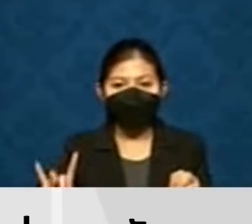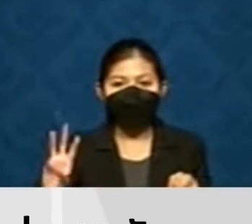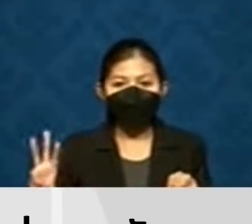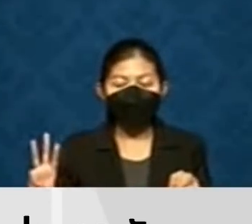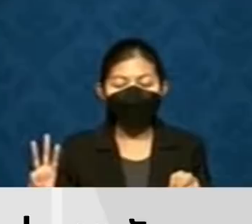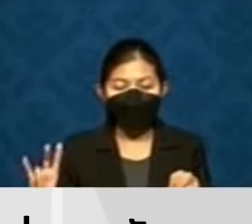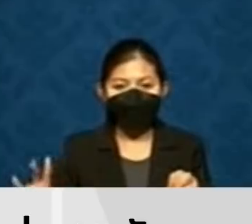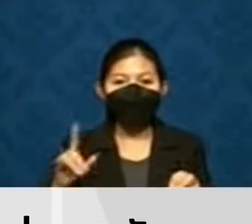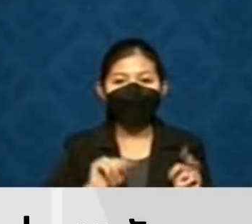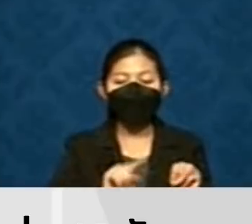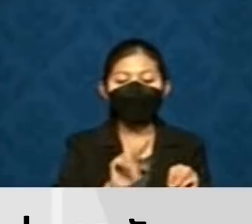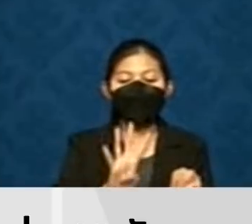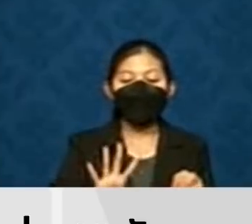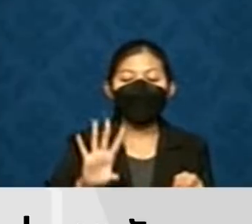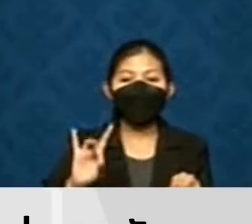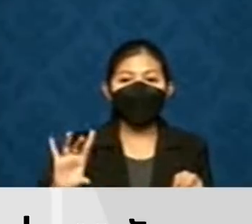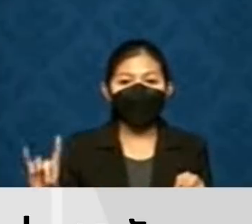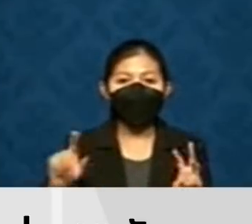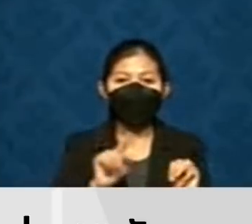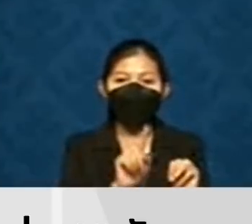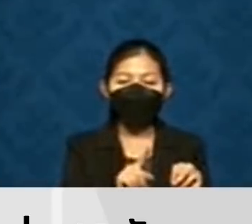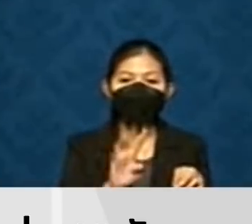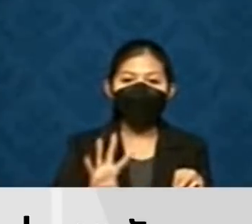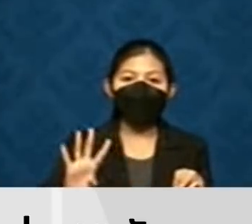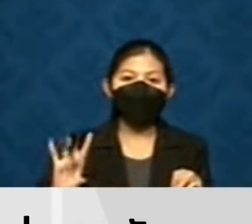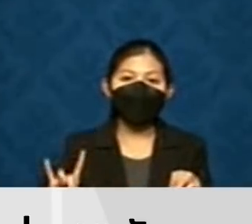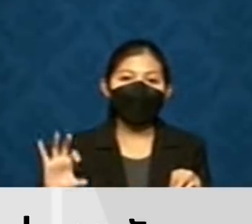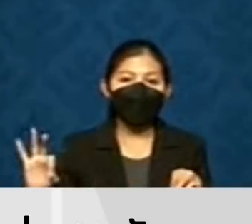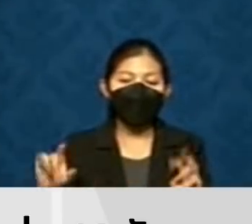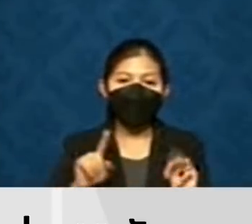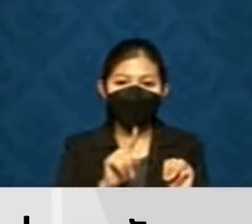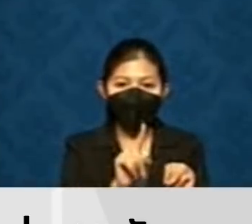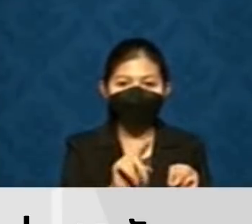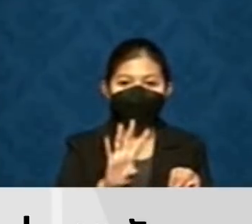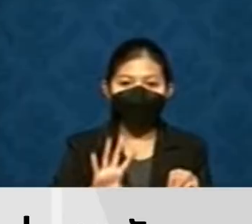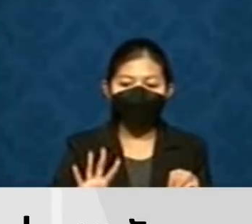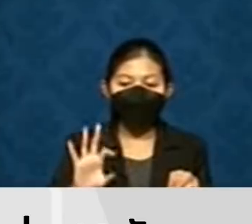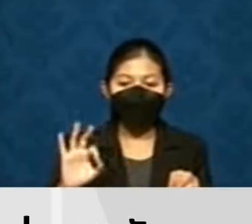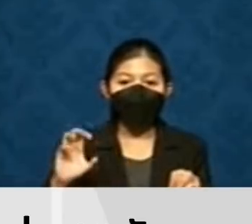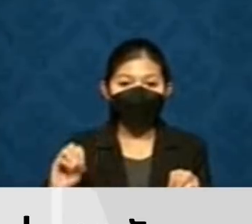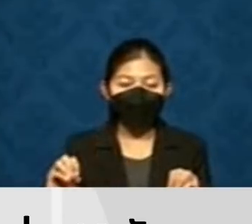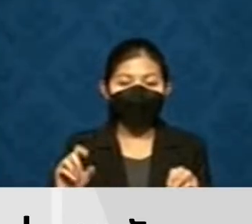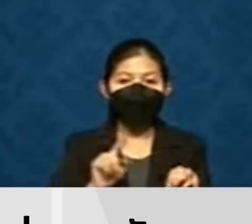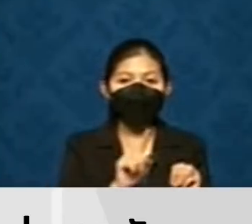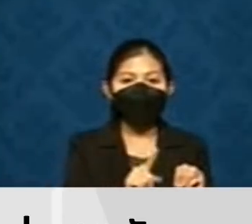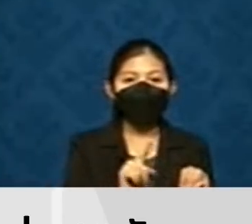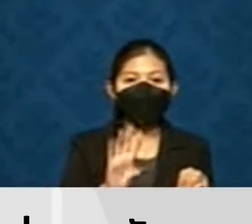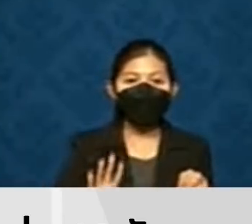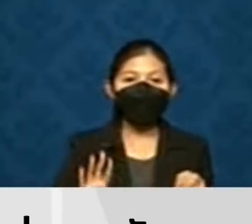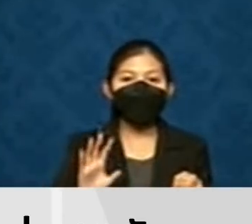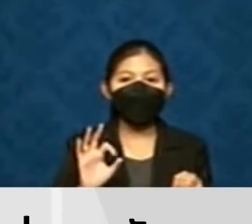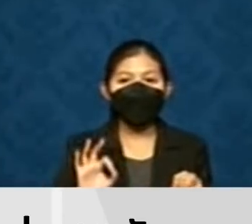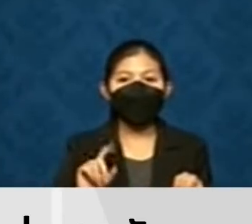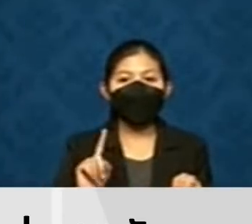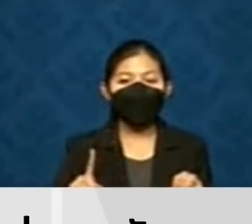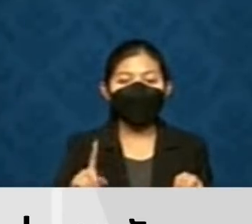องนิยามเลย ใช่นิยามของสามี ชายและหญิงเลยใช่มั้ยฮะก็คือตัดเรื่องชายและหญิงออกไปนะทุกคนเป็นคนเท่ากันเป็นบุคคลโดยไม่แบ่งเพศเนี่